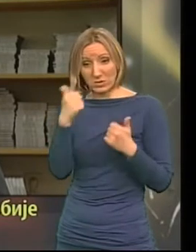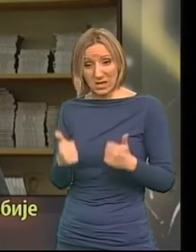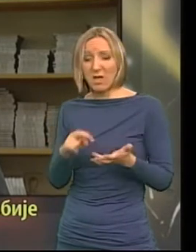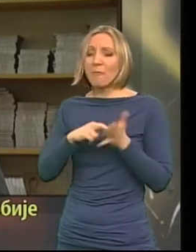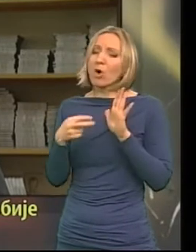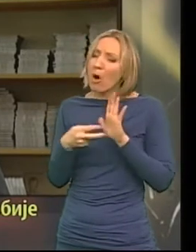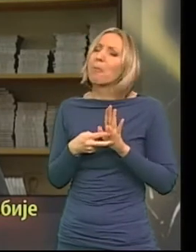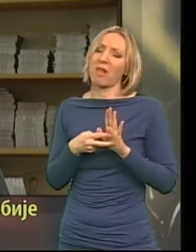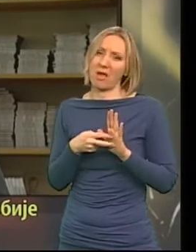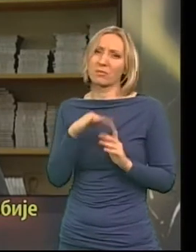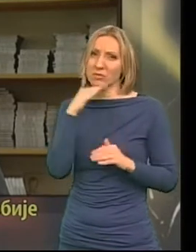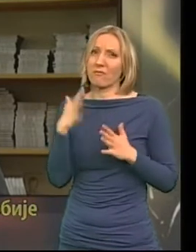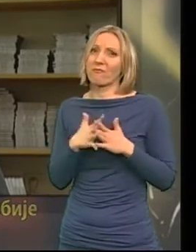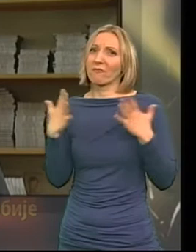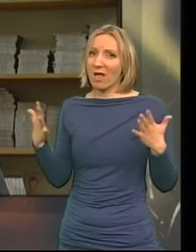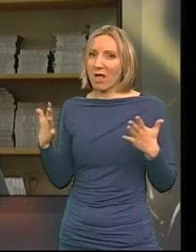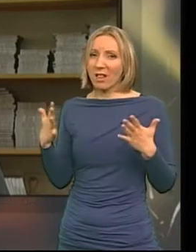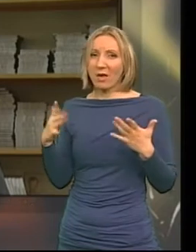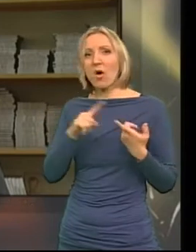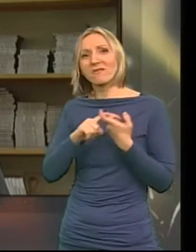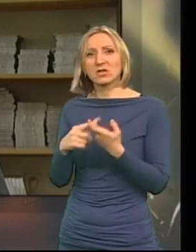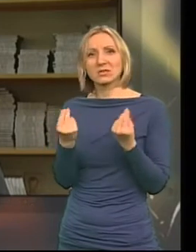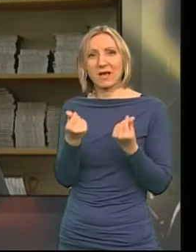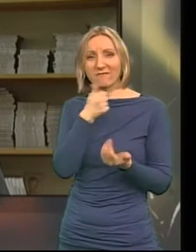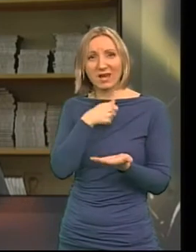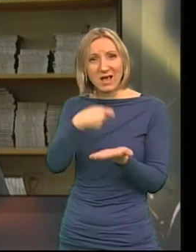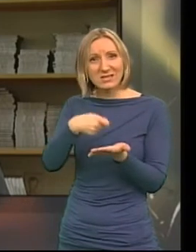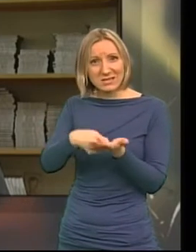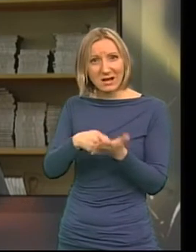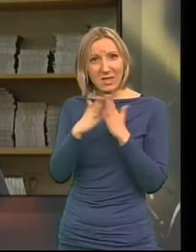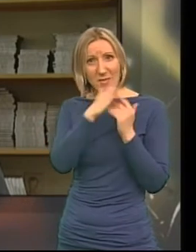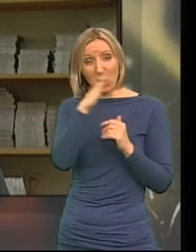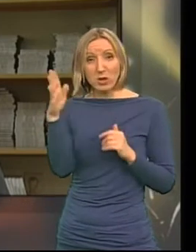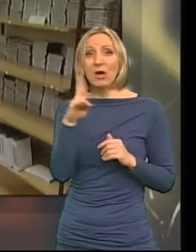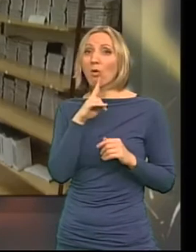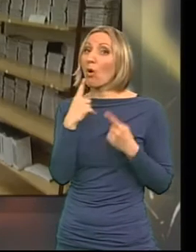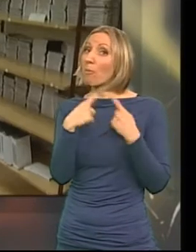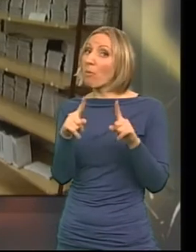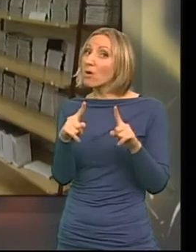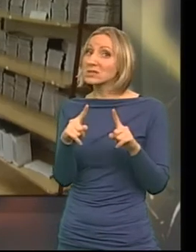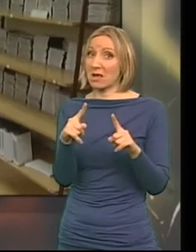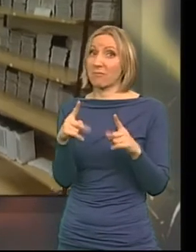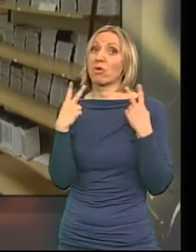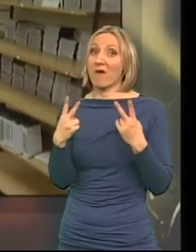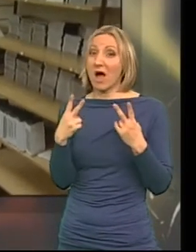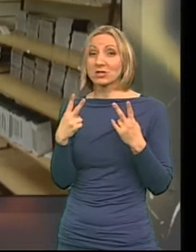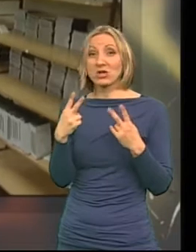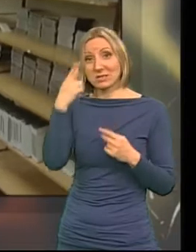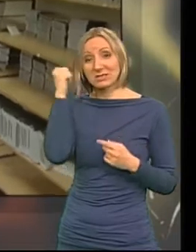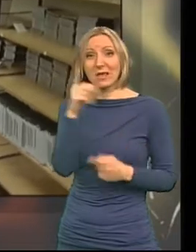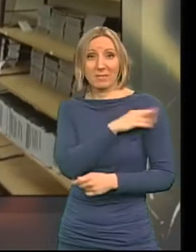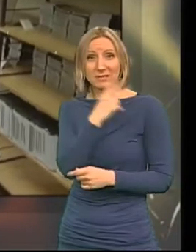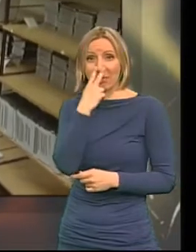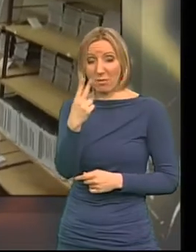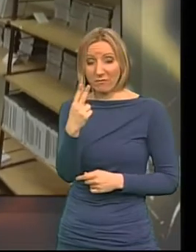Problemi su dosta veliki u pogledu finansiranja ove biblioteke koja je od posebnog značaja za slepe i slabovide.